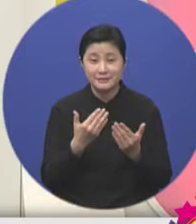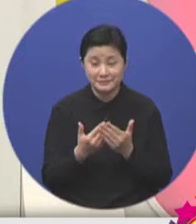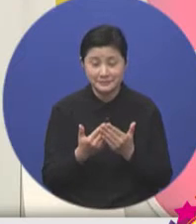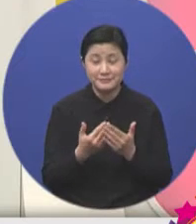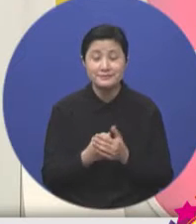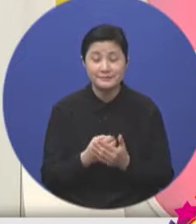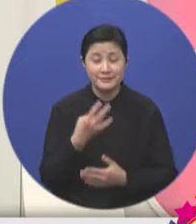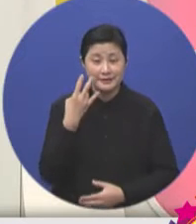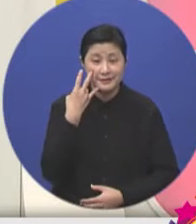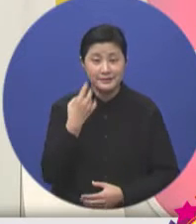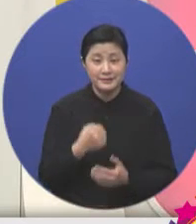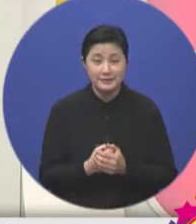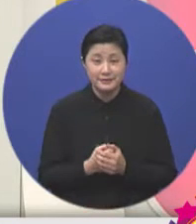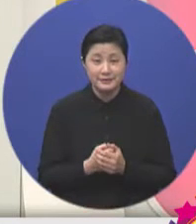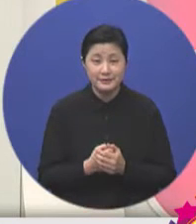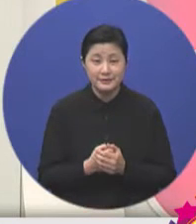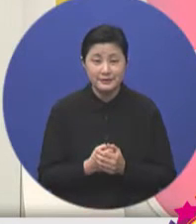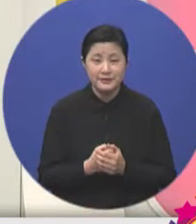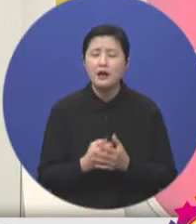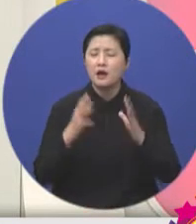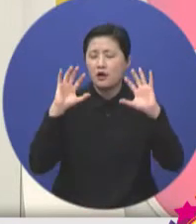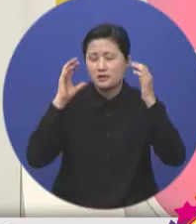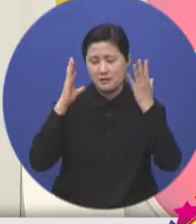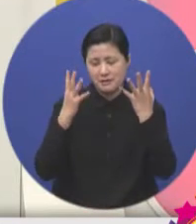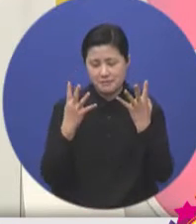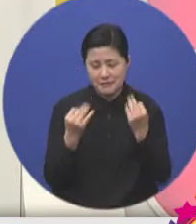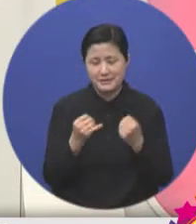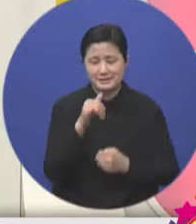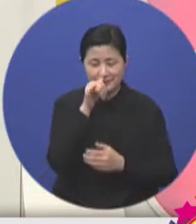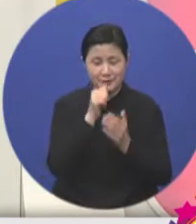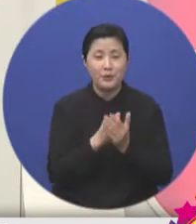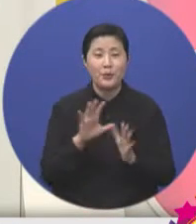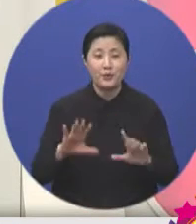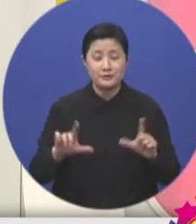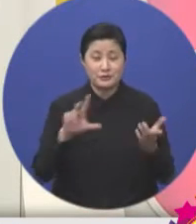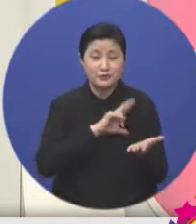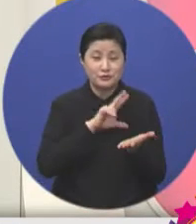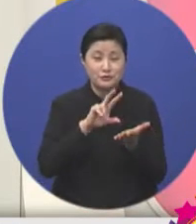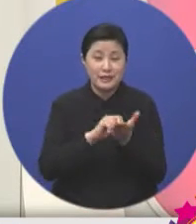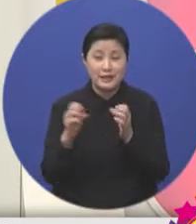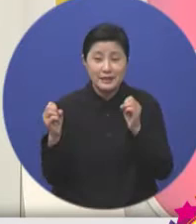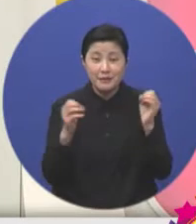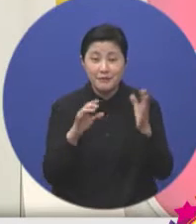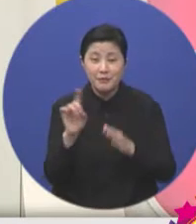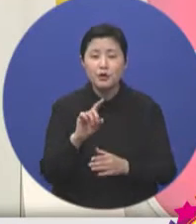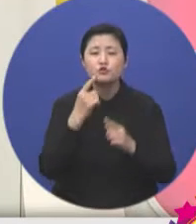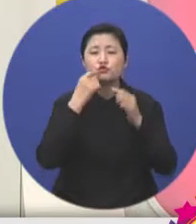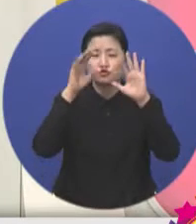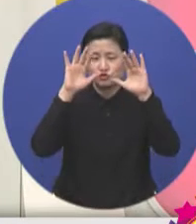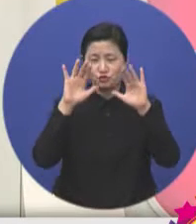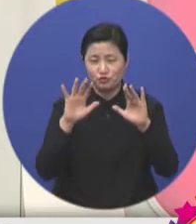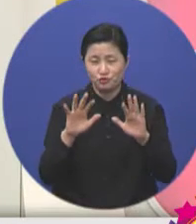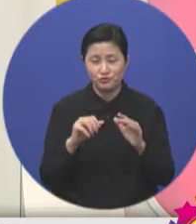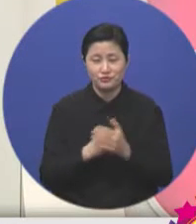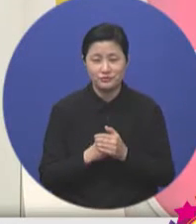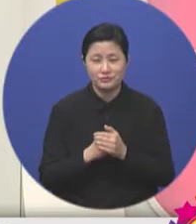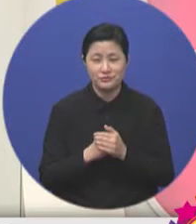눈싸움이요? 예. 오늘의 주제. 많이 했죠. 예, 오늘의 주제가 이게 눈이에요. 그래서 눈에 대한 네.